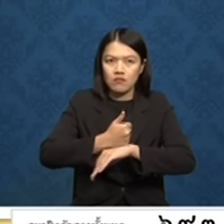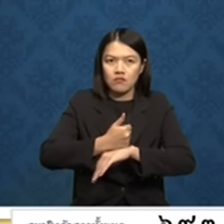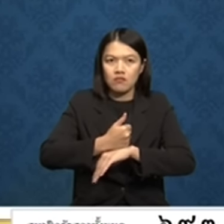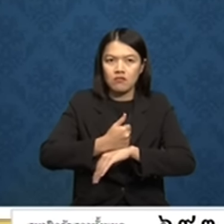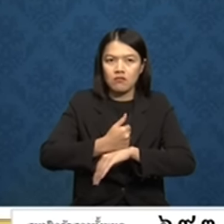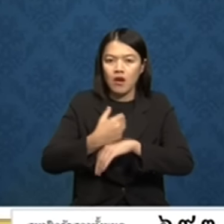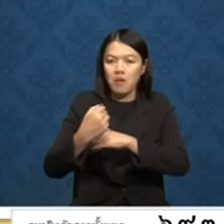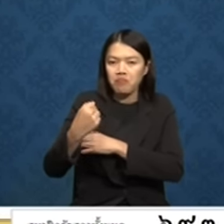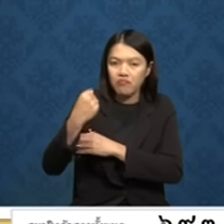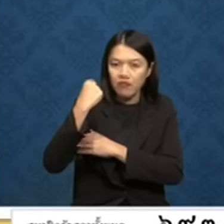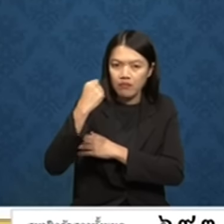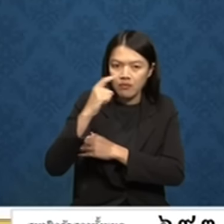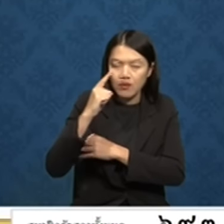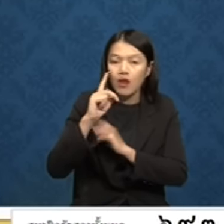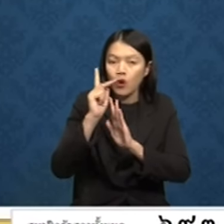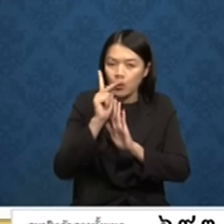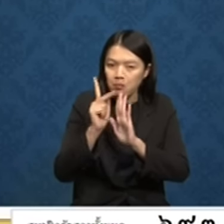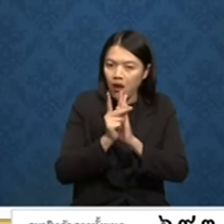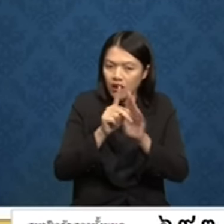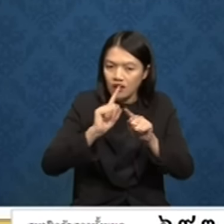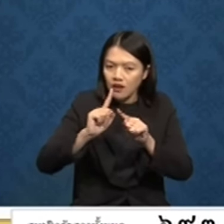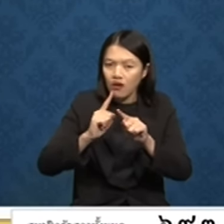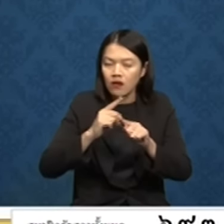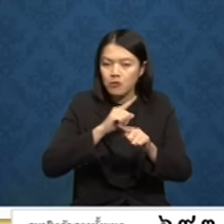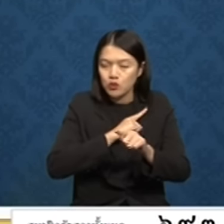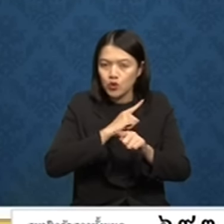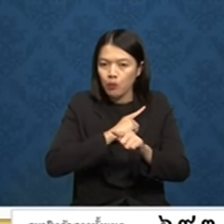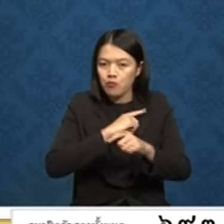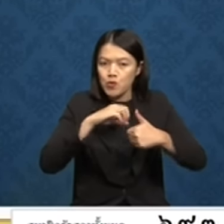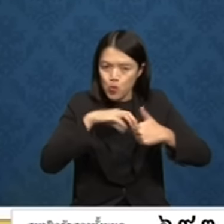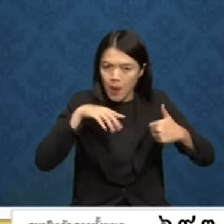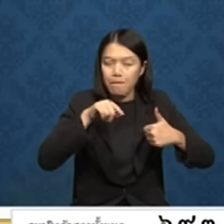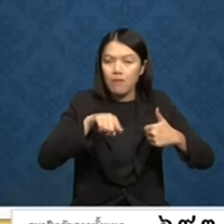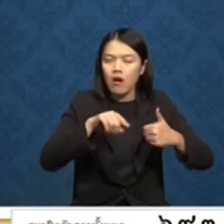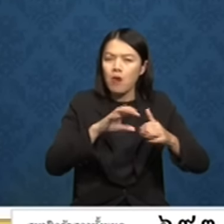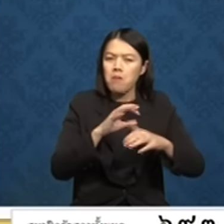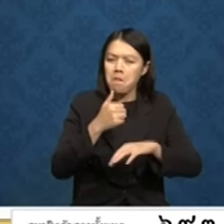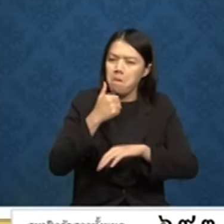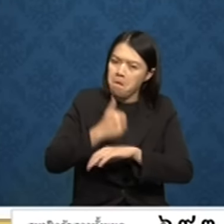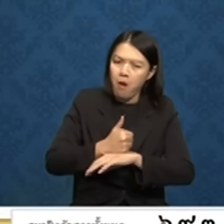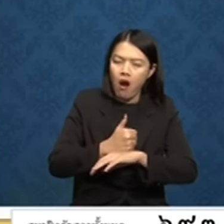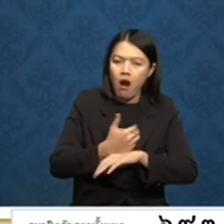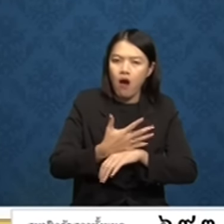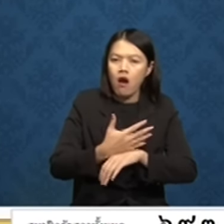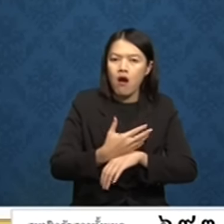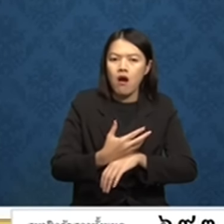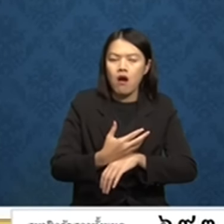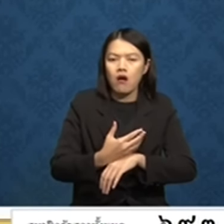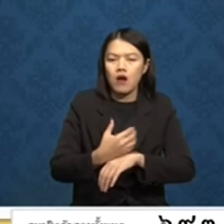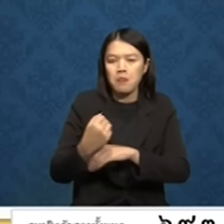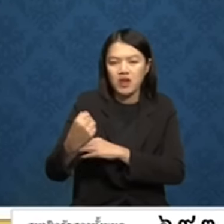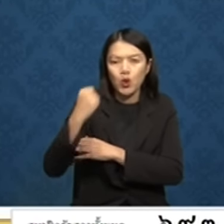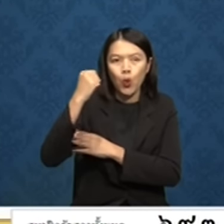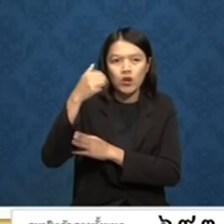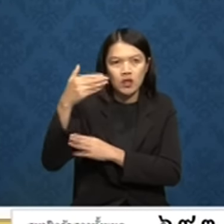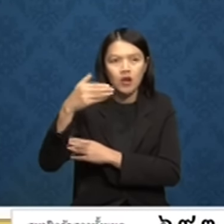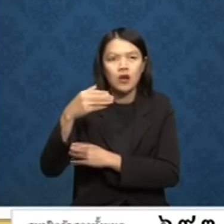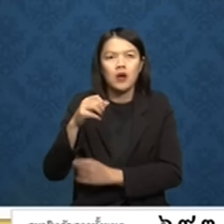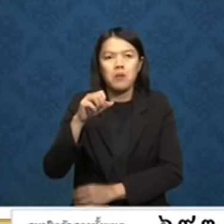ำนาจตามกฎหมายต่างๆที่เกี่ยวข้องนะครับเป็นหัวให้กับสภาความมั่นคงแห่งชาติสภาม